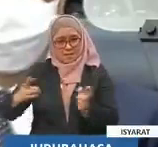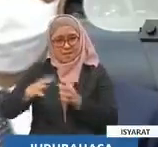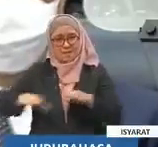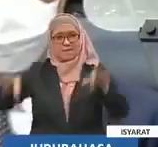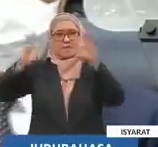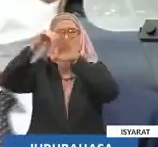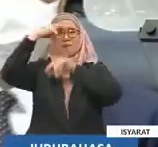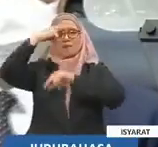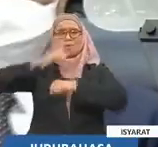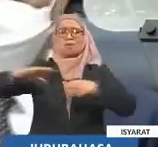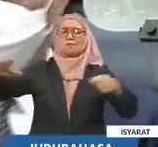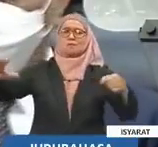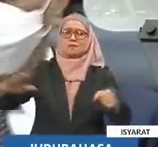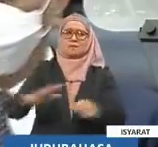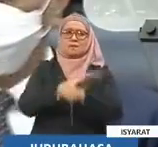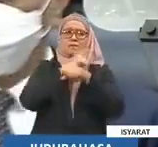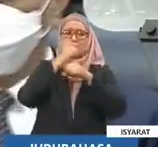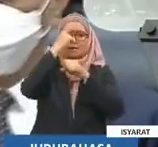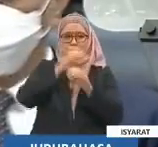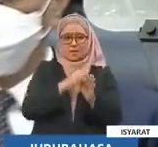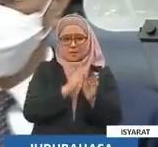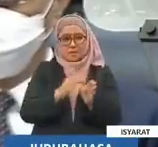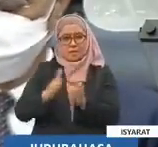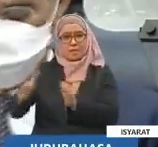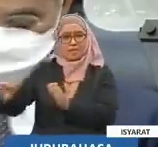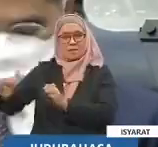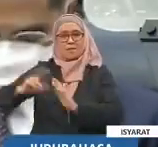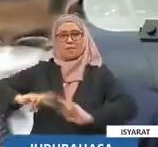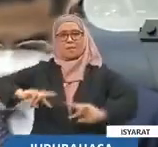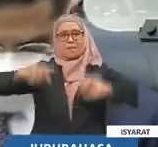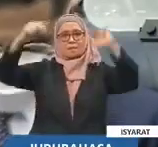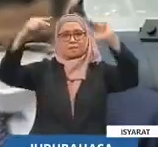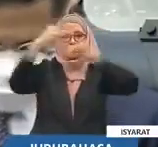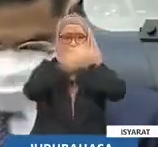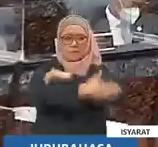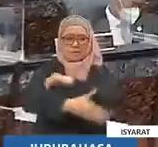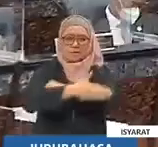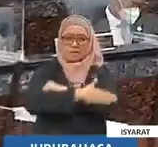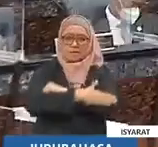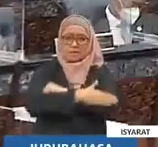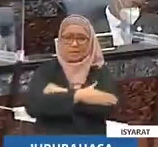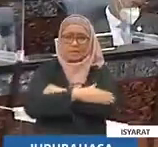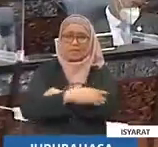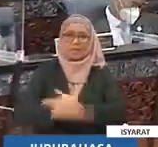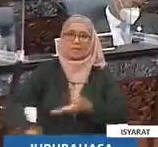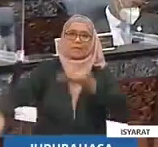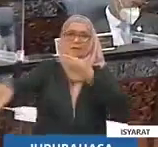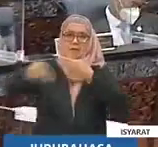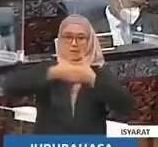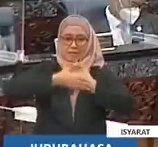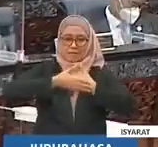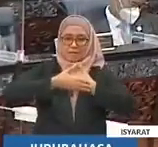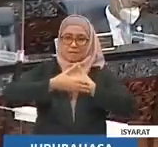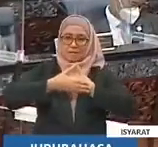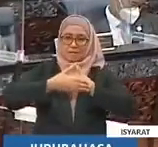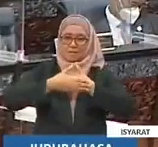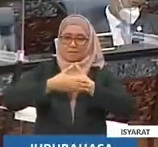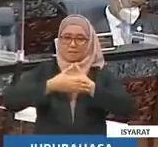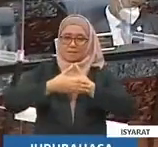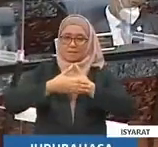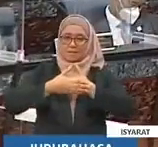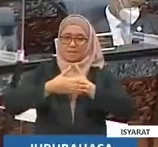sebagai pelengkap pada pelan pemulihan negara ia bagi mengembalikan smule